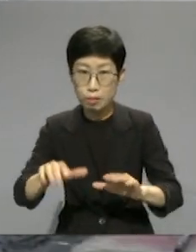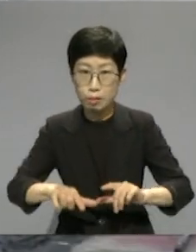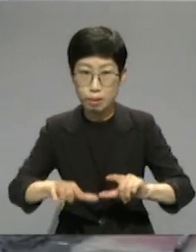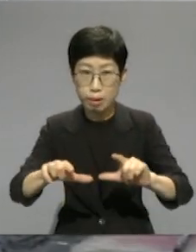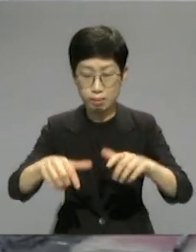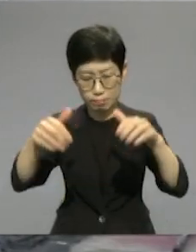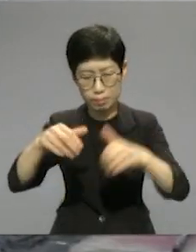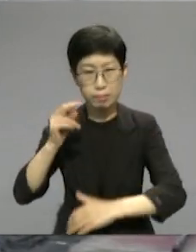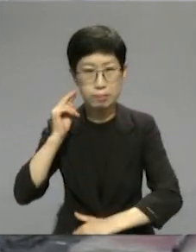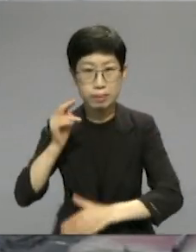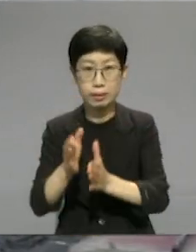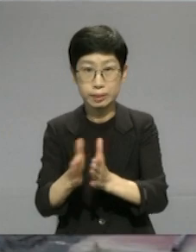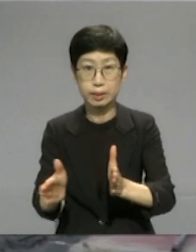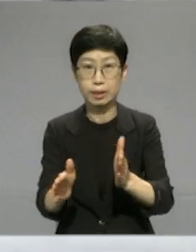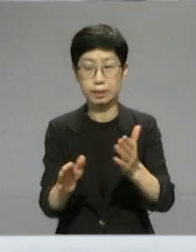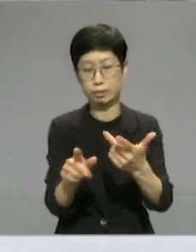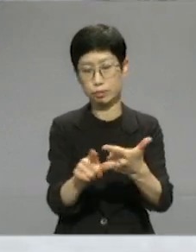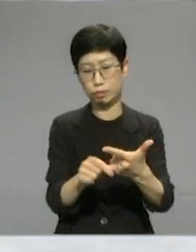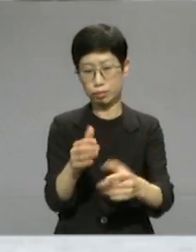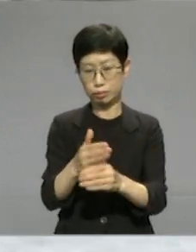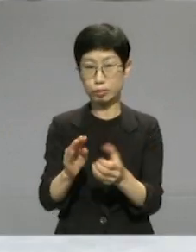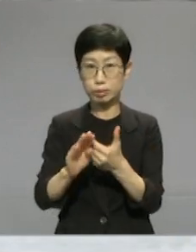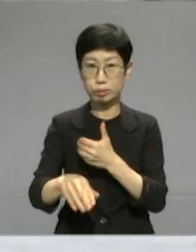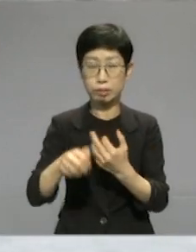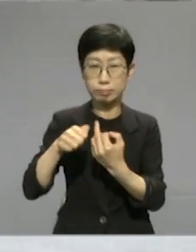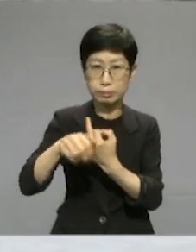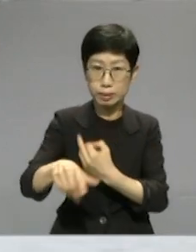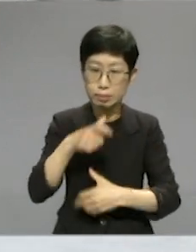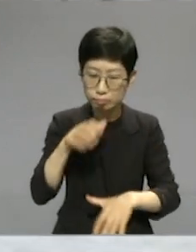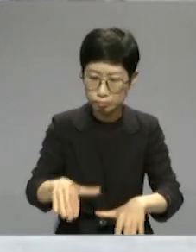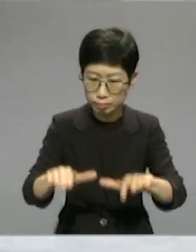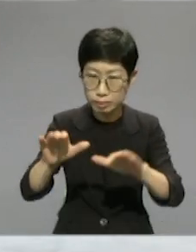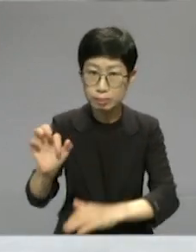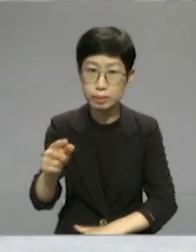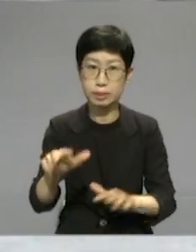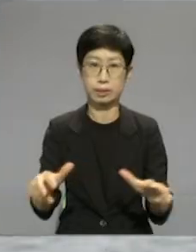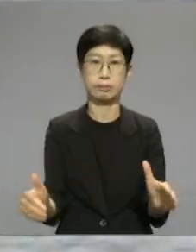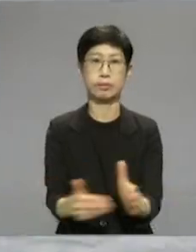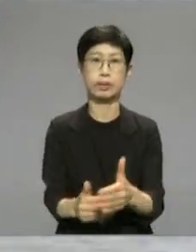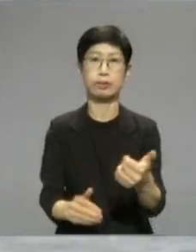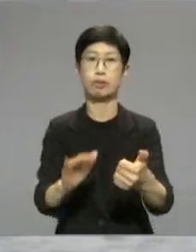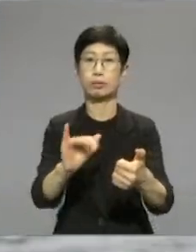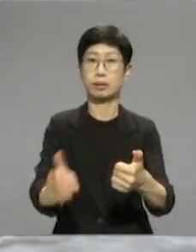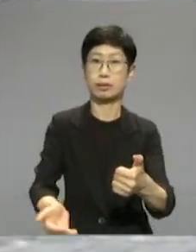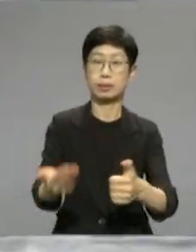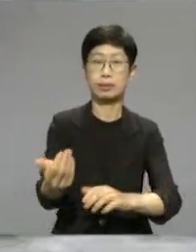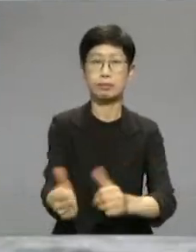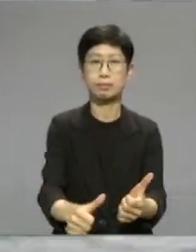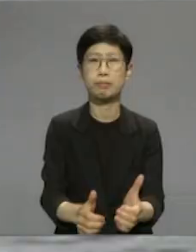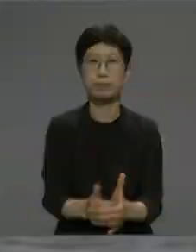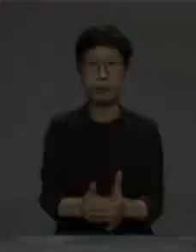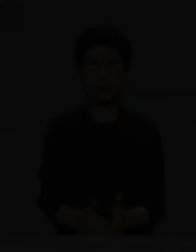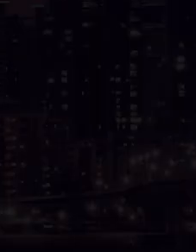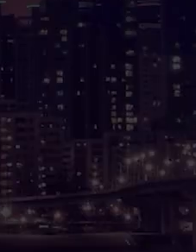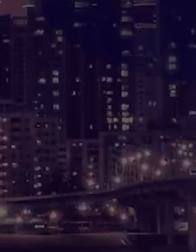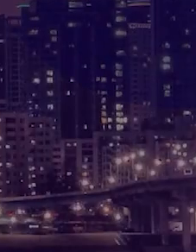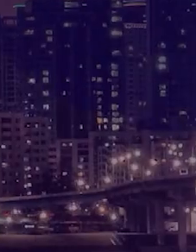몬순이 시작된 지난달 중순 이후 산사태와 홍수 등으로 지금까지 적어도 50명이 목숨을 잃었습니다.